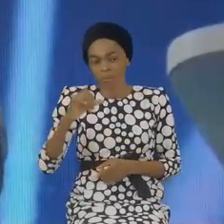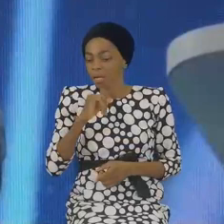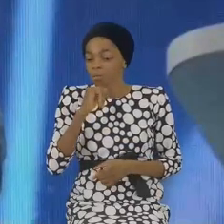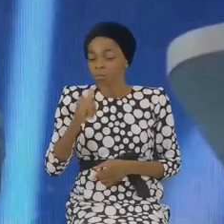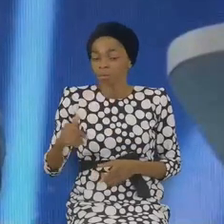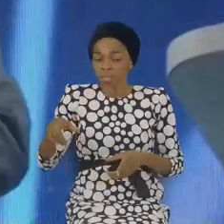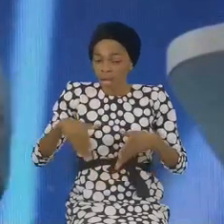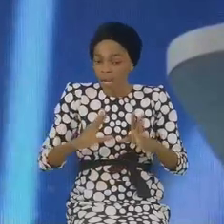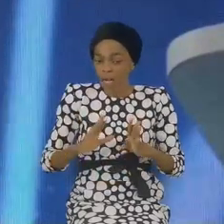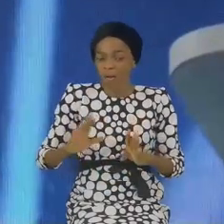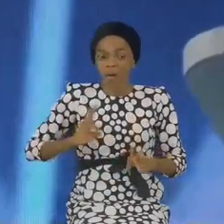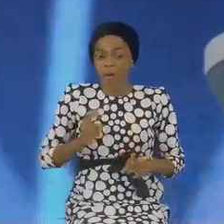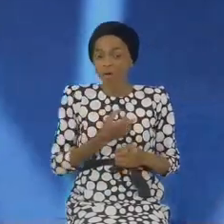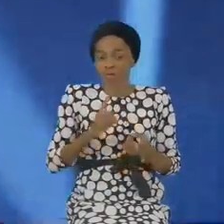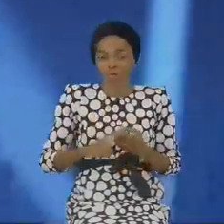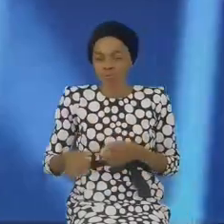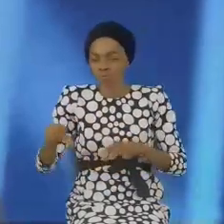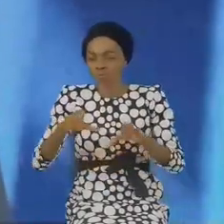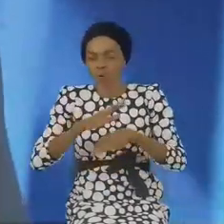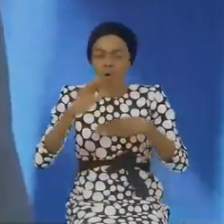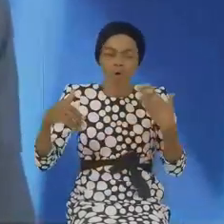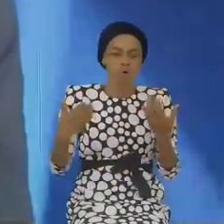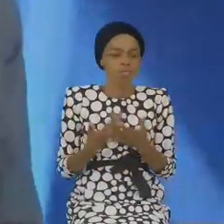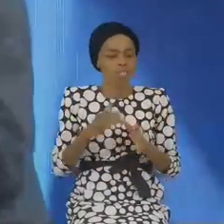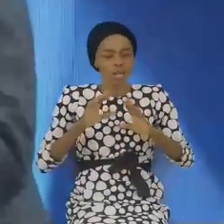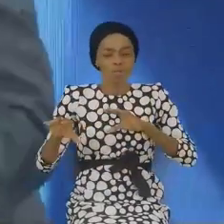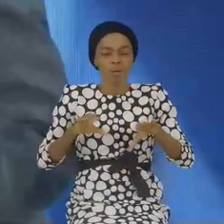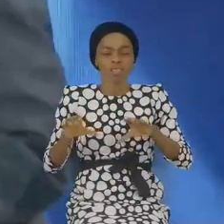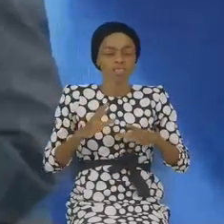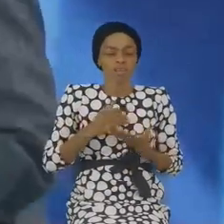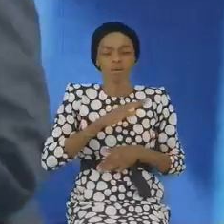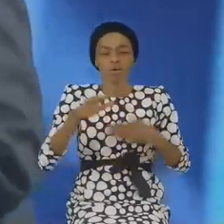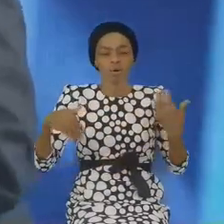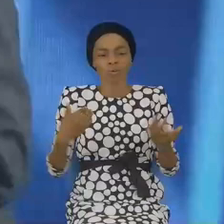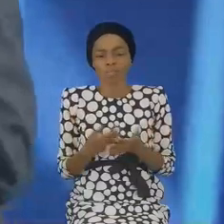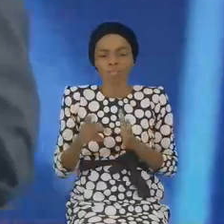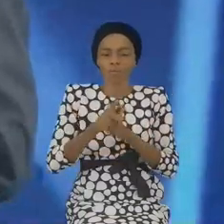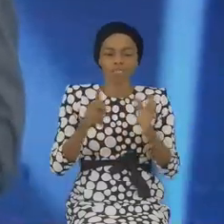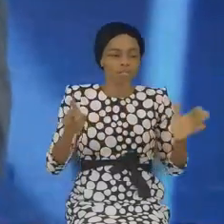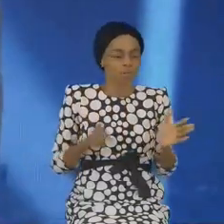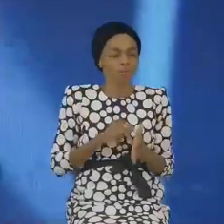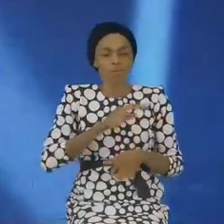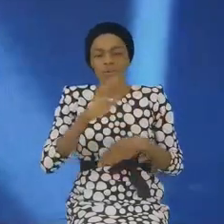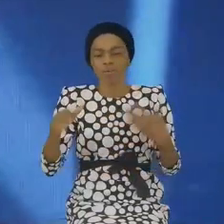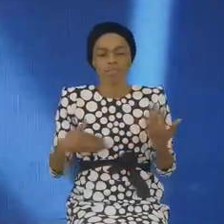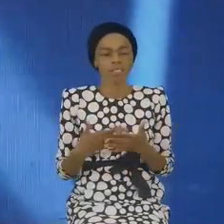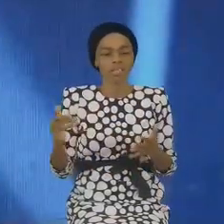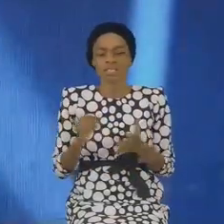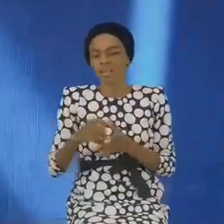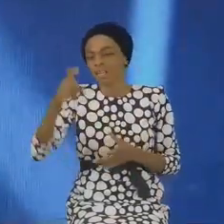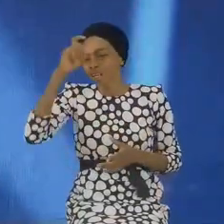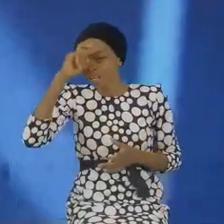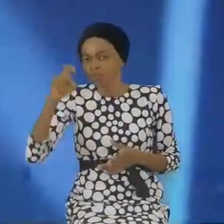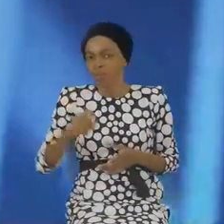Il ne va pas nous permettre de pratiquer les pratiques, les principes et les proverbes et toutes les choses que les Égyptiens font. Il ne